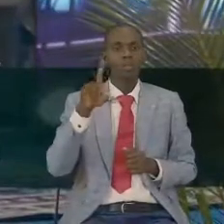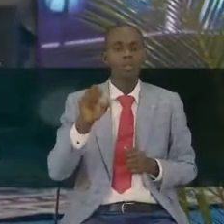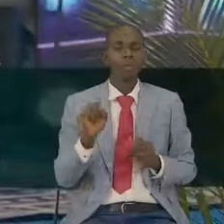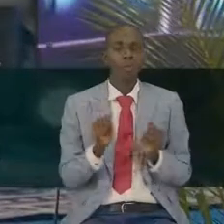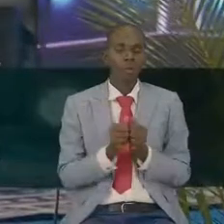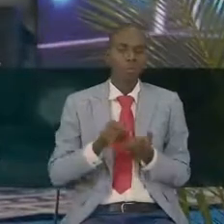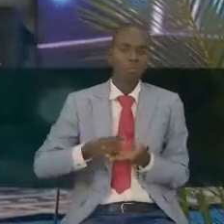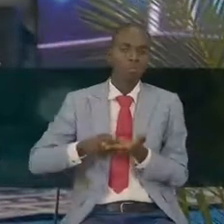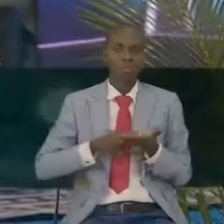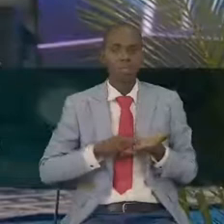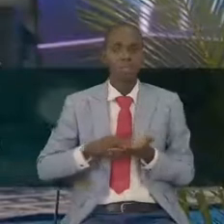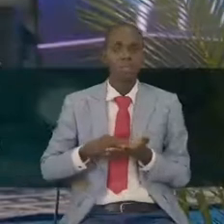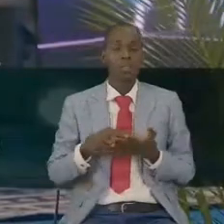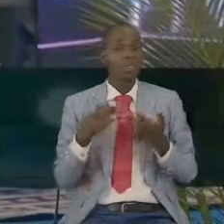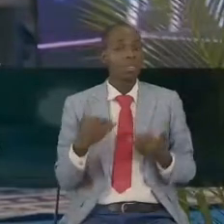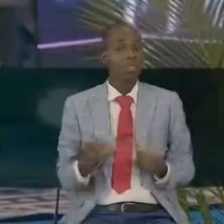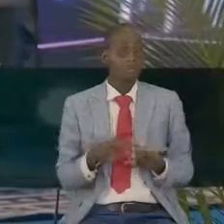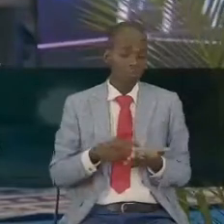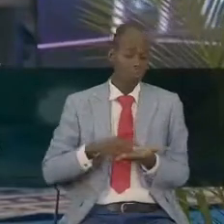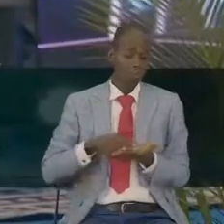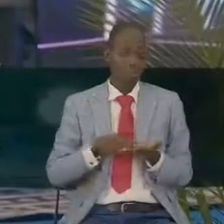Maintenant, les danses là,